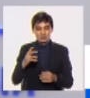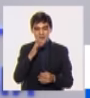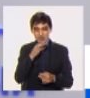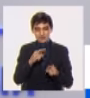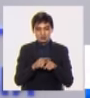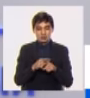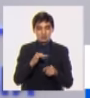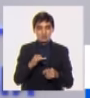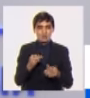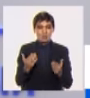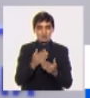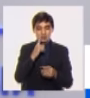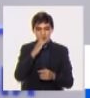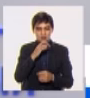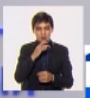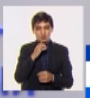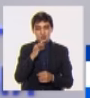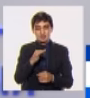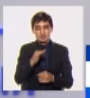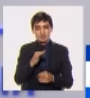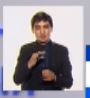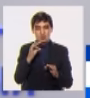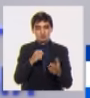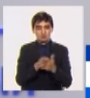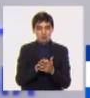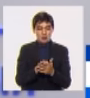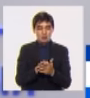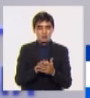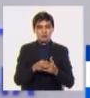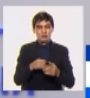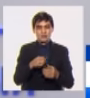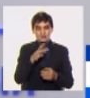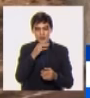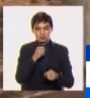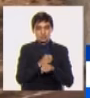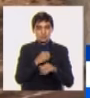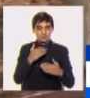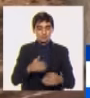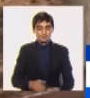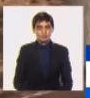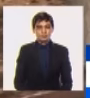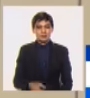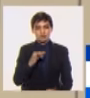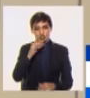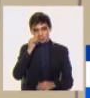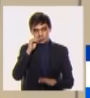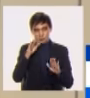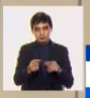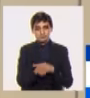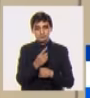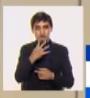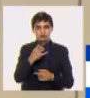до и где оно логической ситуации то приостановлен на этот момент шымкенте выявлено